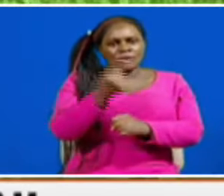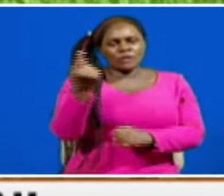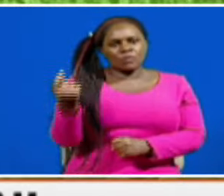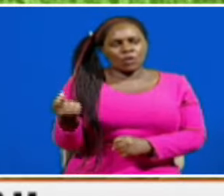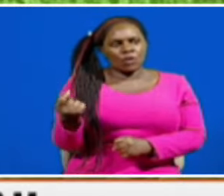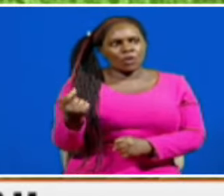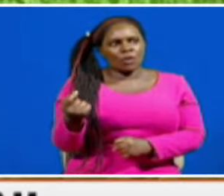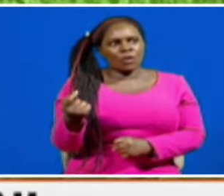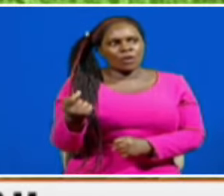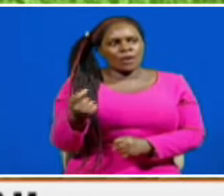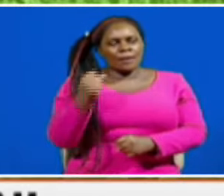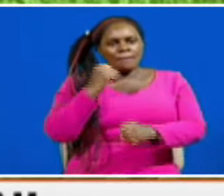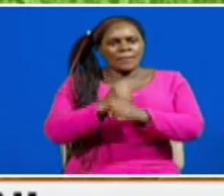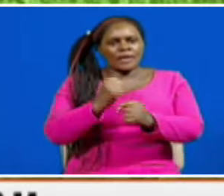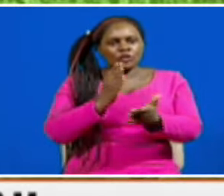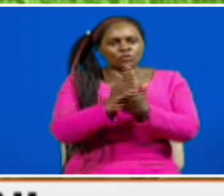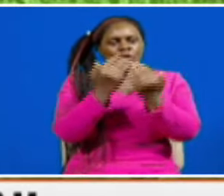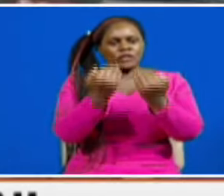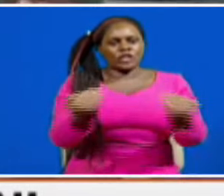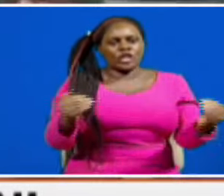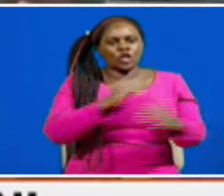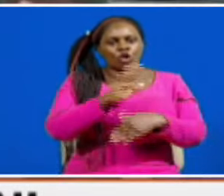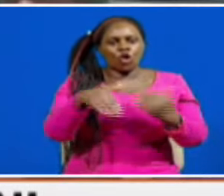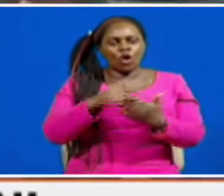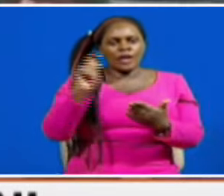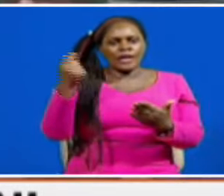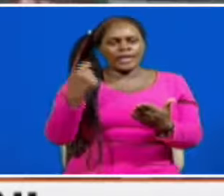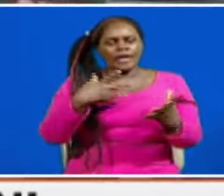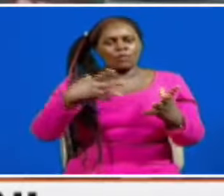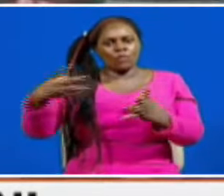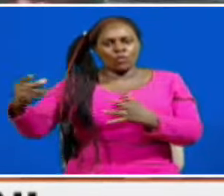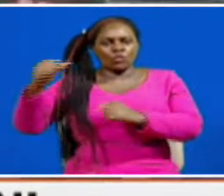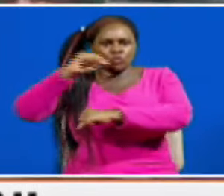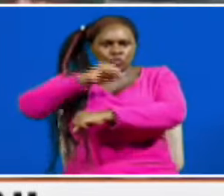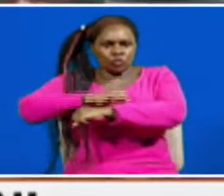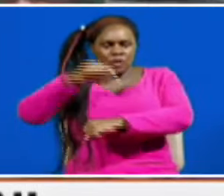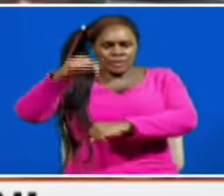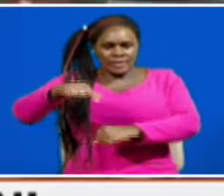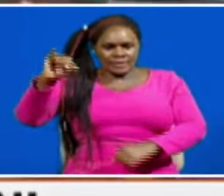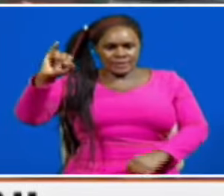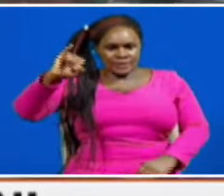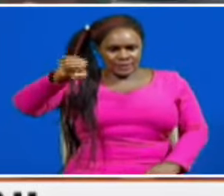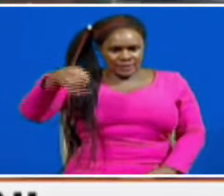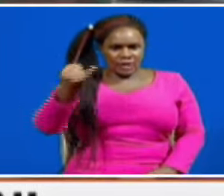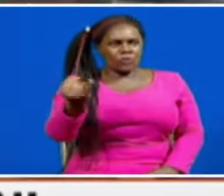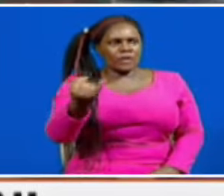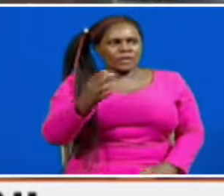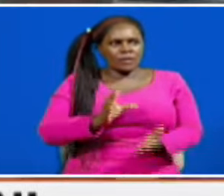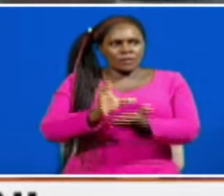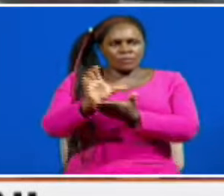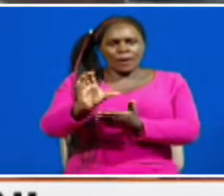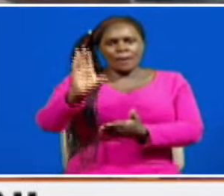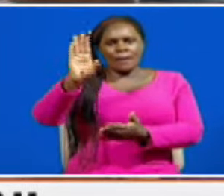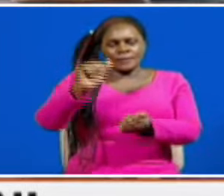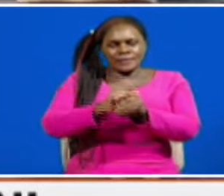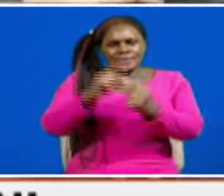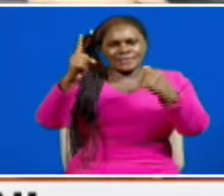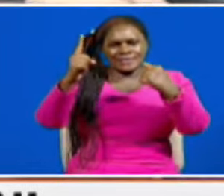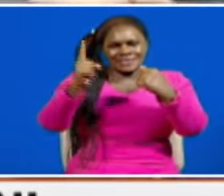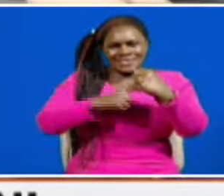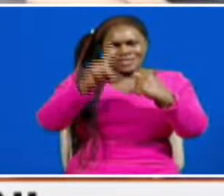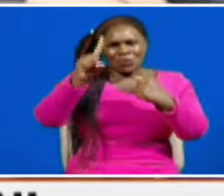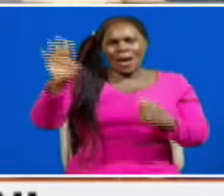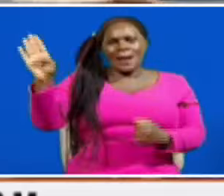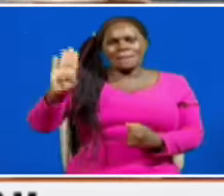kwanza niak wat wote wa kenya wako shen hi januari nima bilion